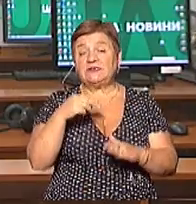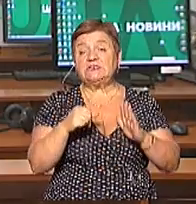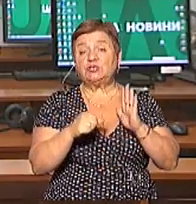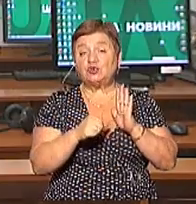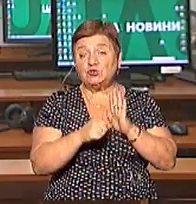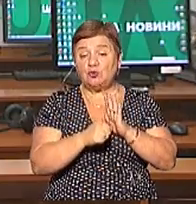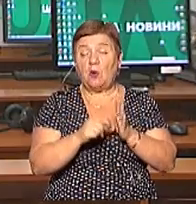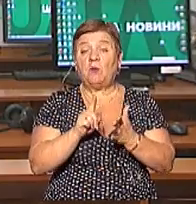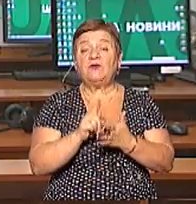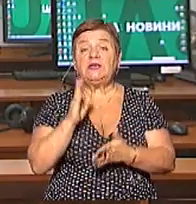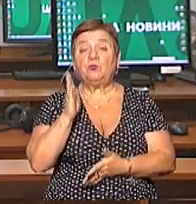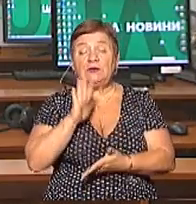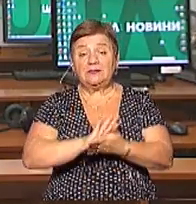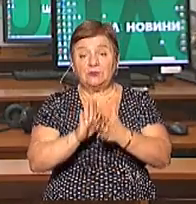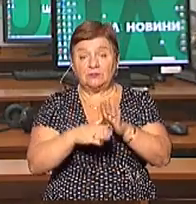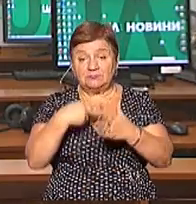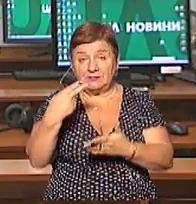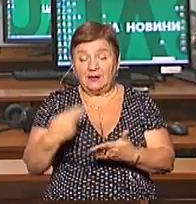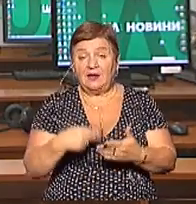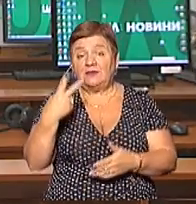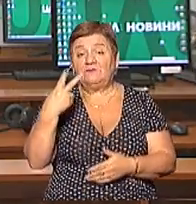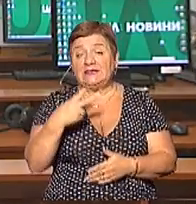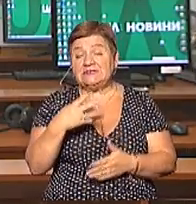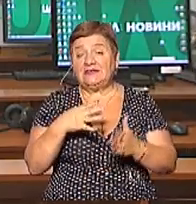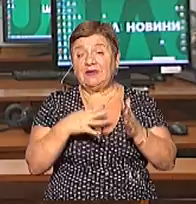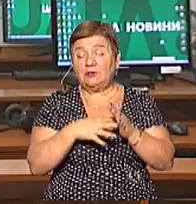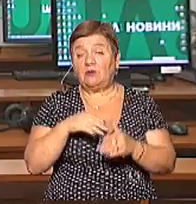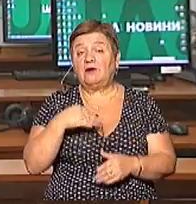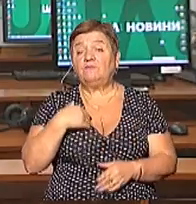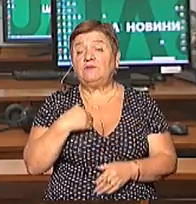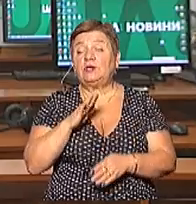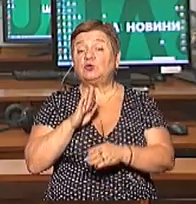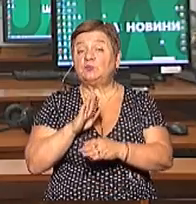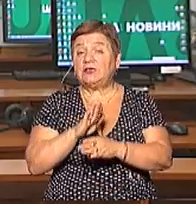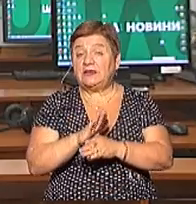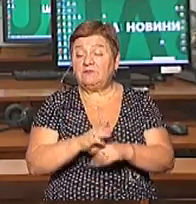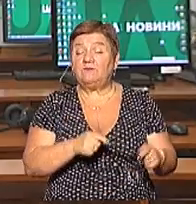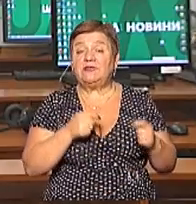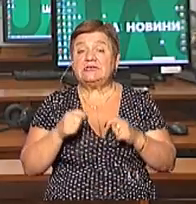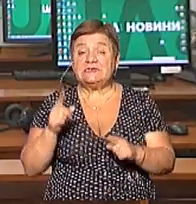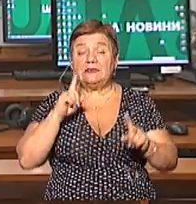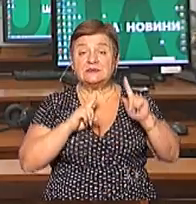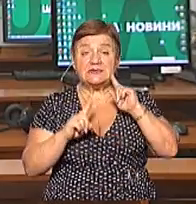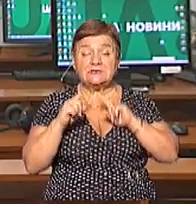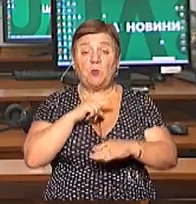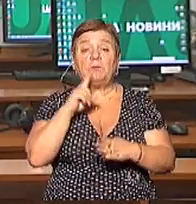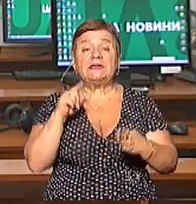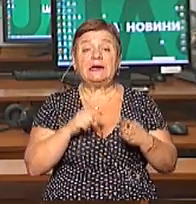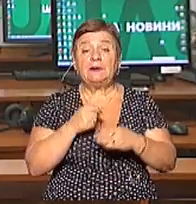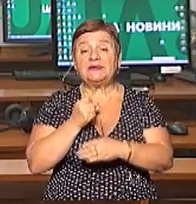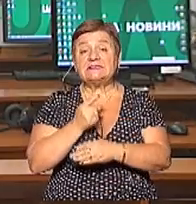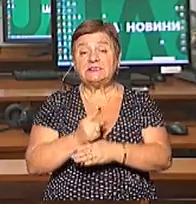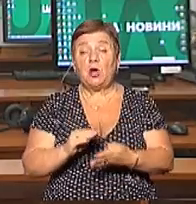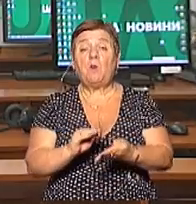мали укласти договір. 29 липня міський голова Богдан Андрієв розпорядився винести на сесію міськради питання про